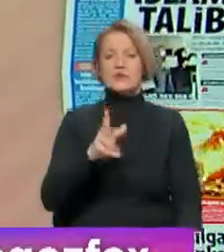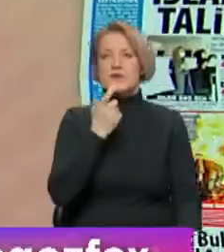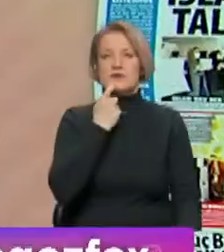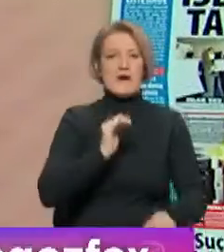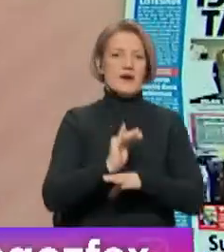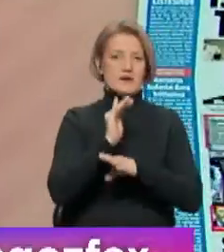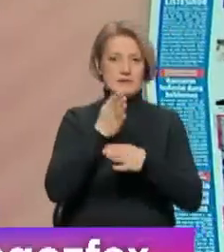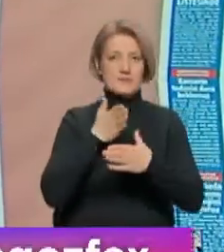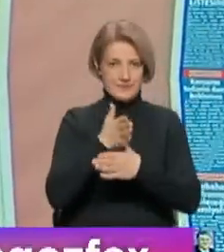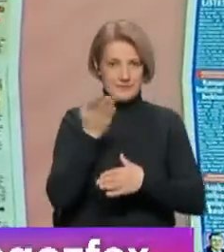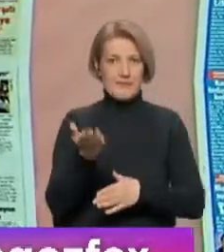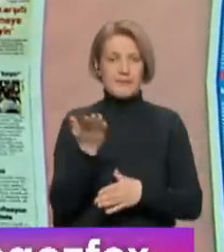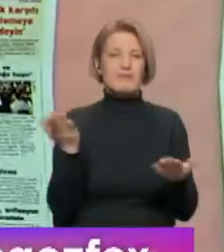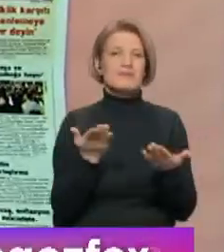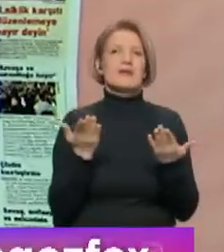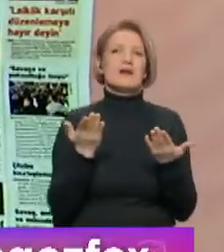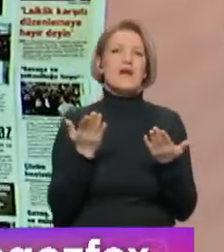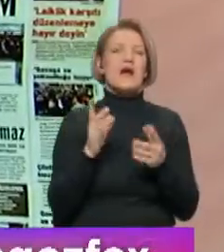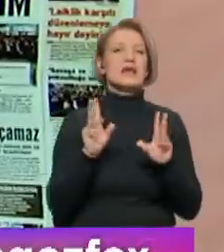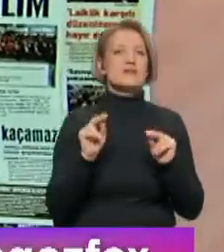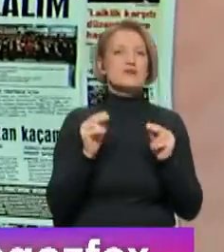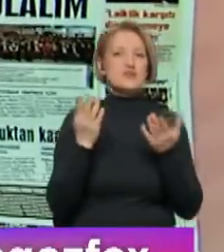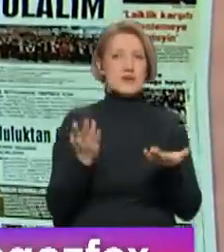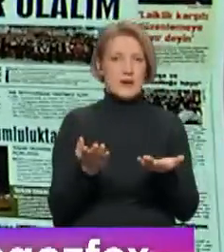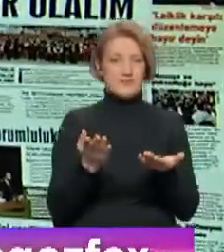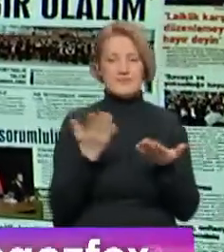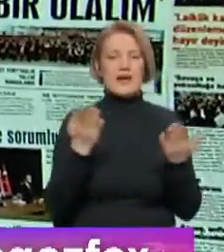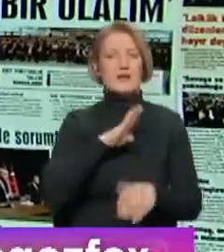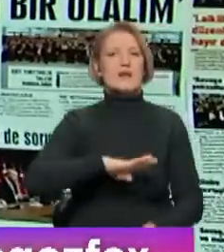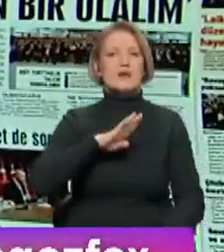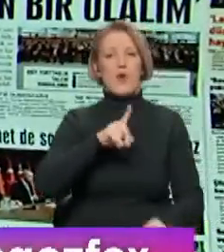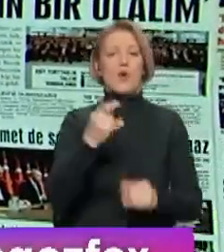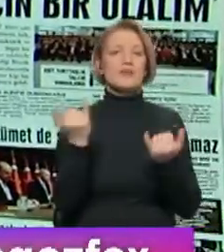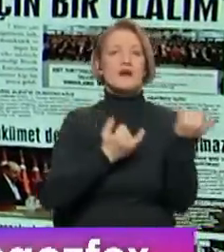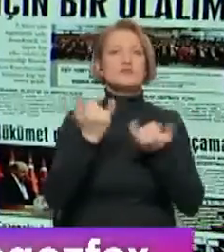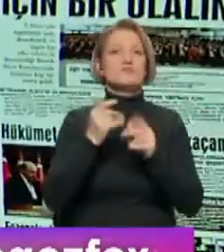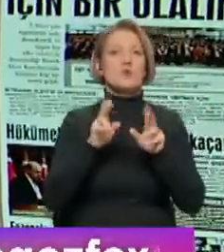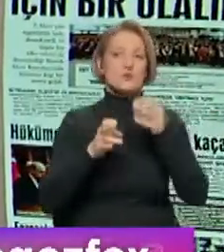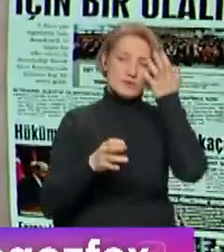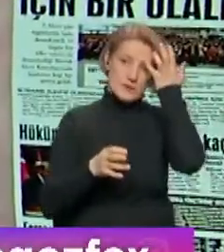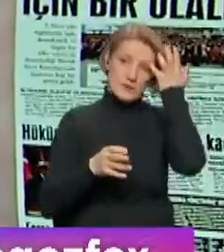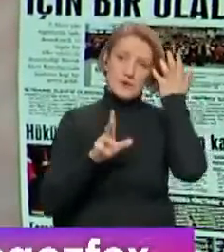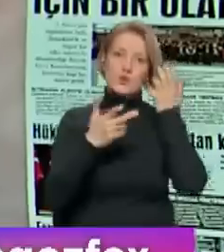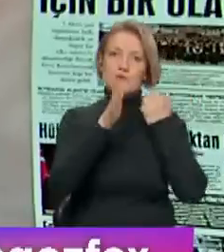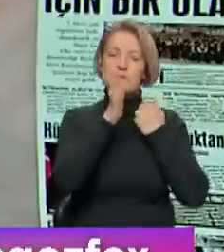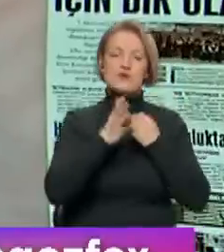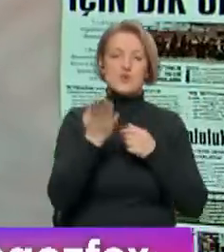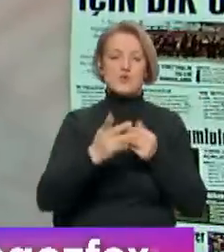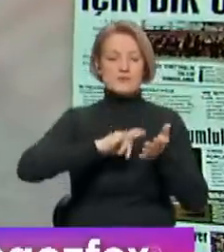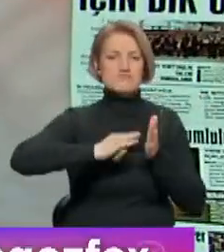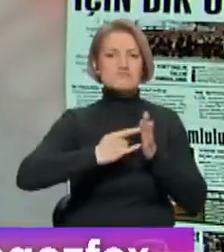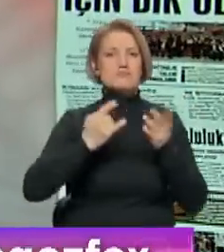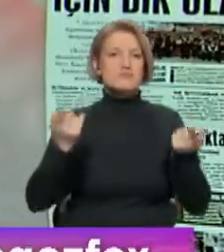hayatımıza girecek ne kadar yetecek ne kadar dayanacak O bir tartışma konusu yalnız 3.500 lirayla